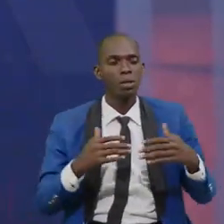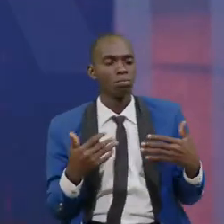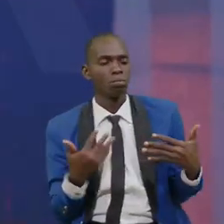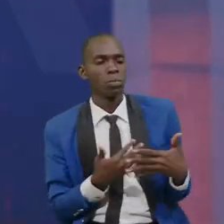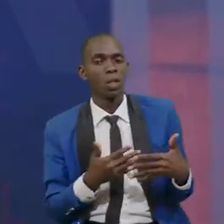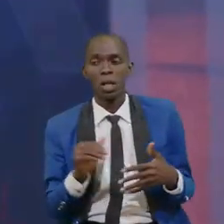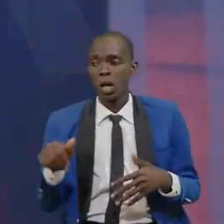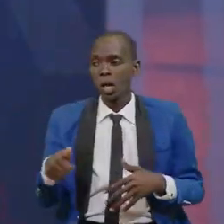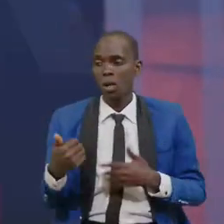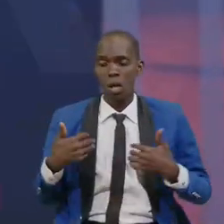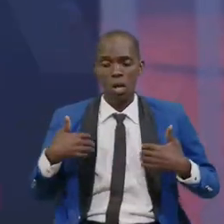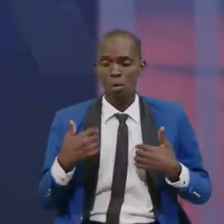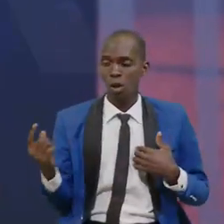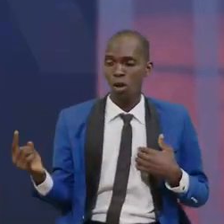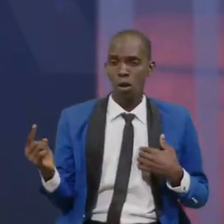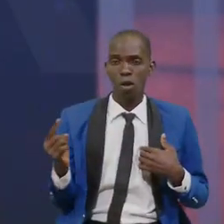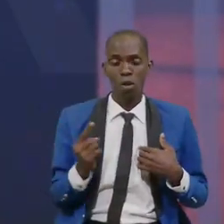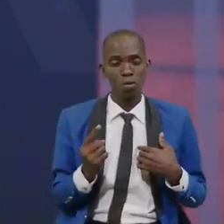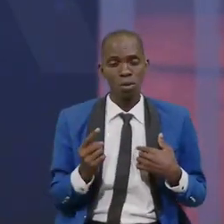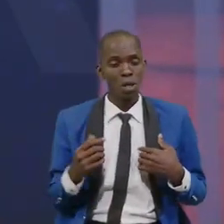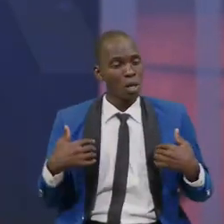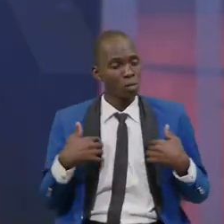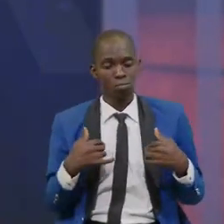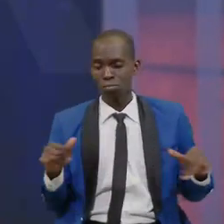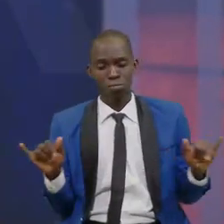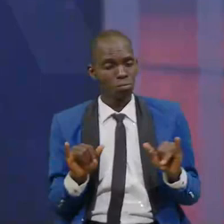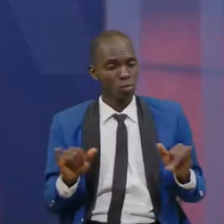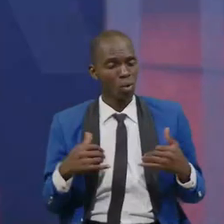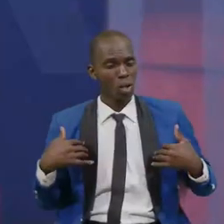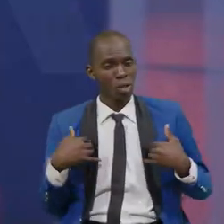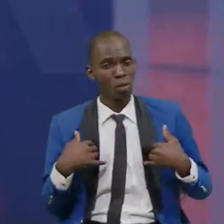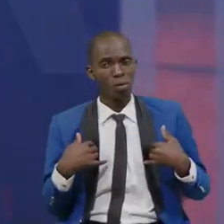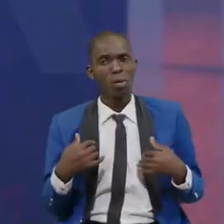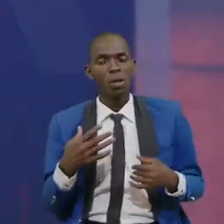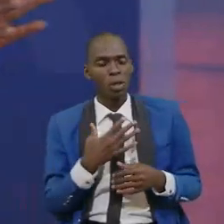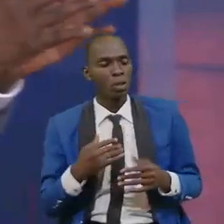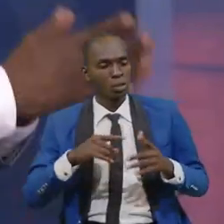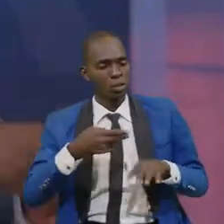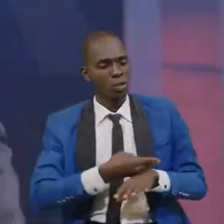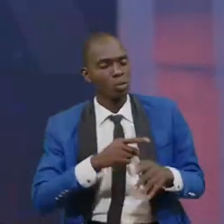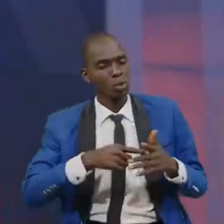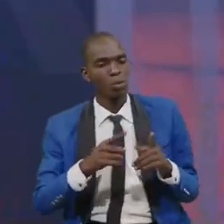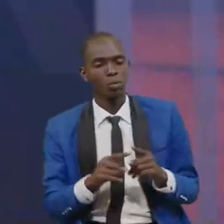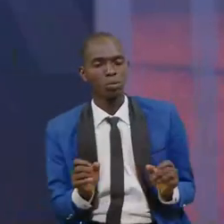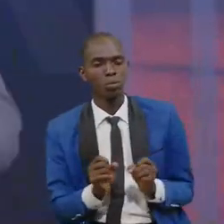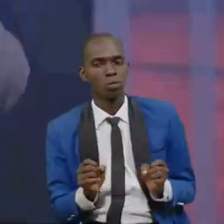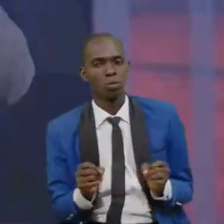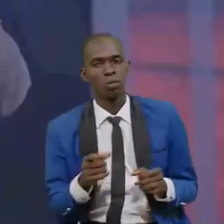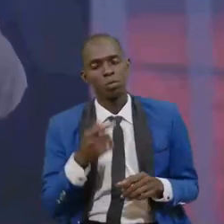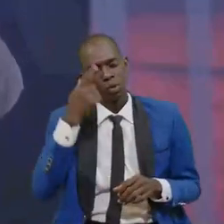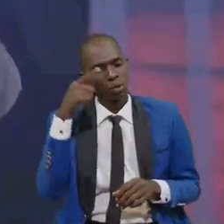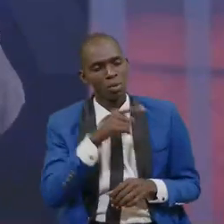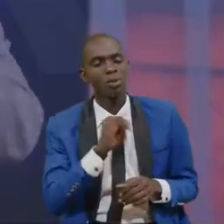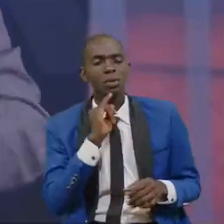autre animal vient. Animal comme toi-même. Et elle tremble et tremble. Parce que c'est une brebis. Mais